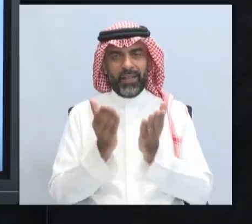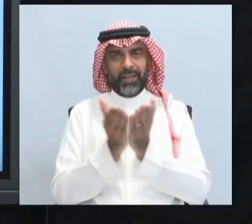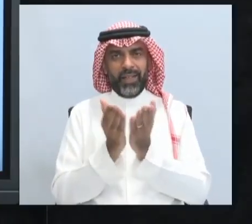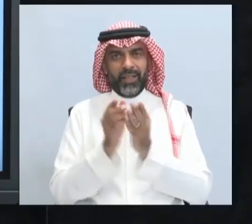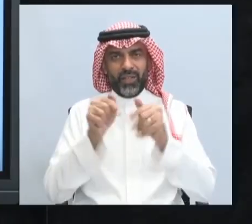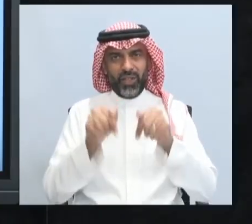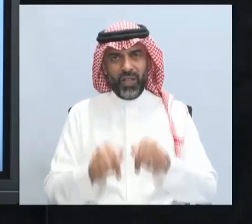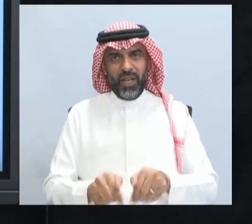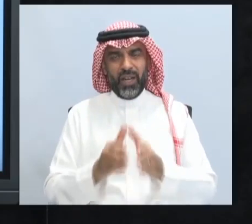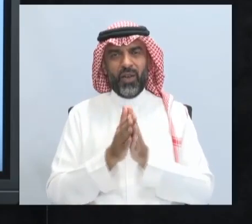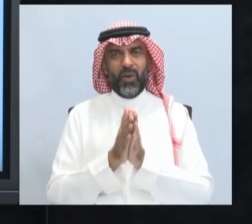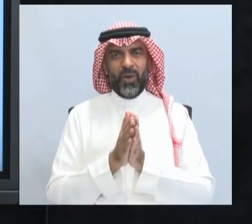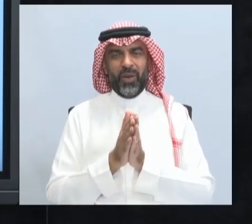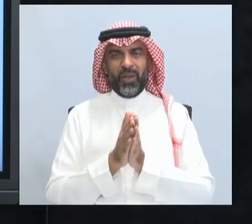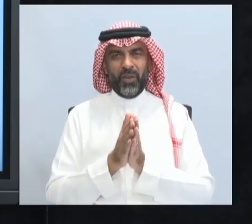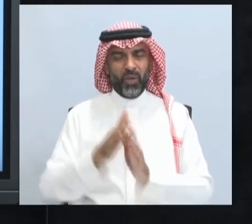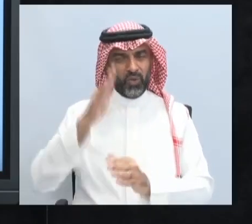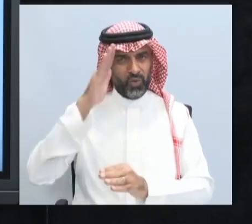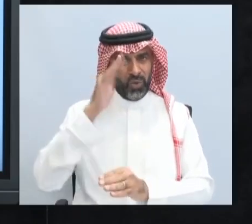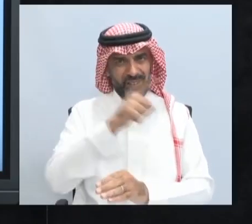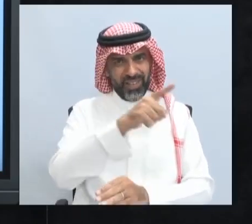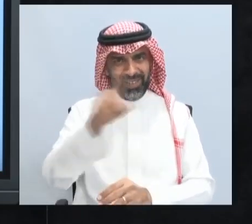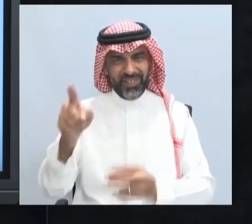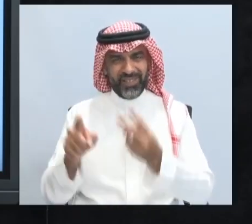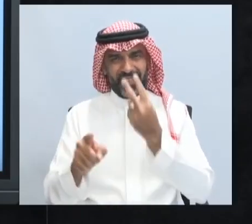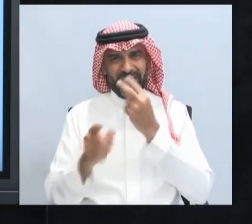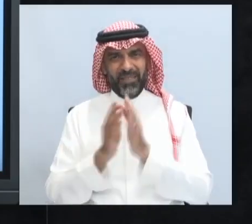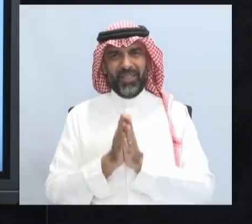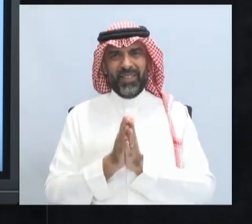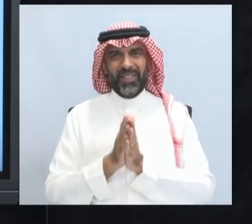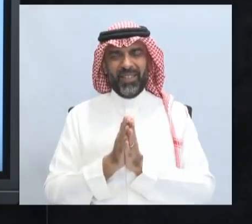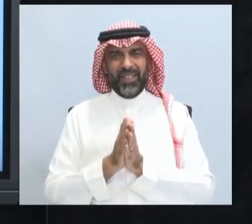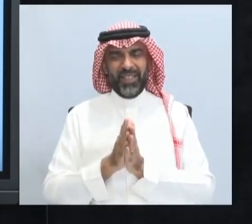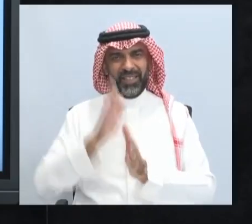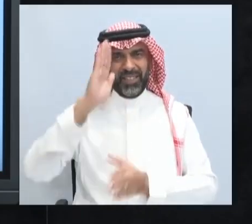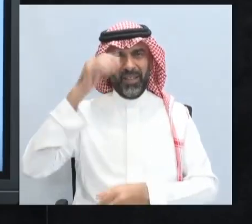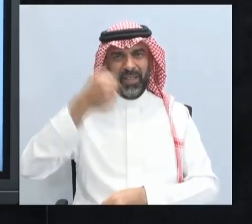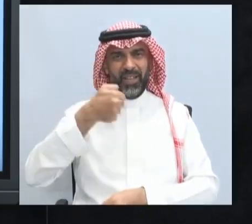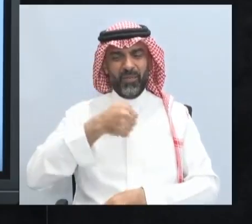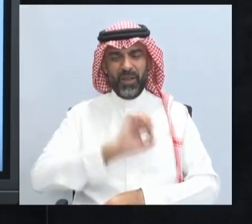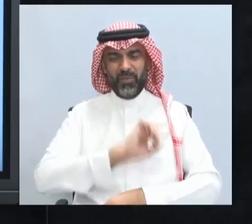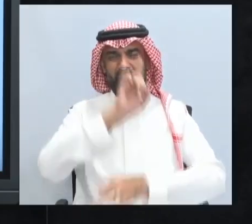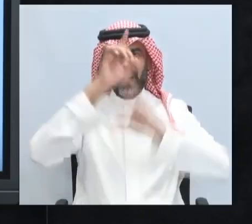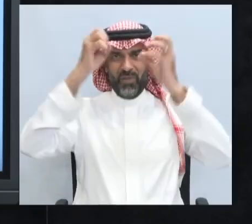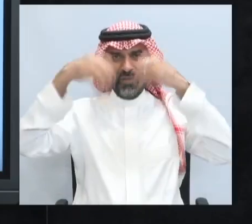نكون انتهينا من درسنا لهذا اليوم شكرا لكم لحسن المتابعه والسلام عليكم ورحمه الله وبركاته